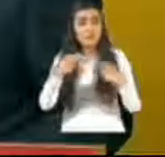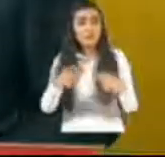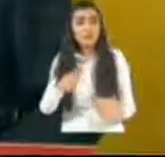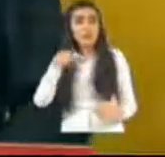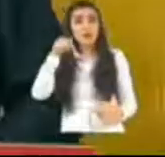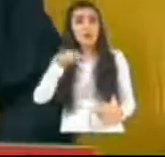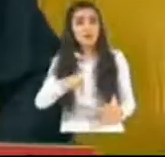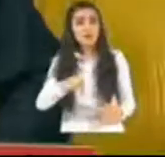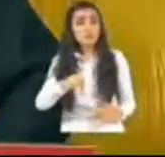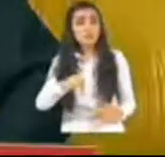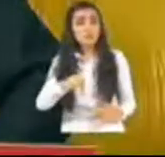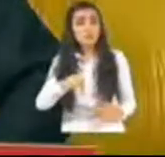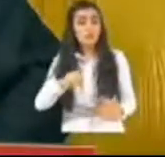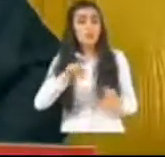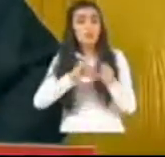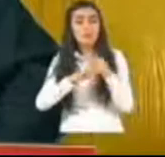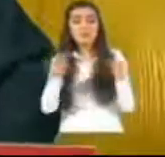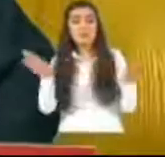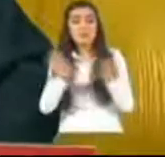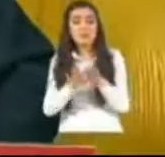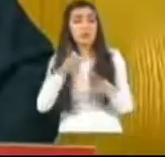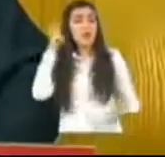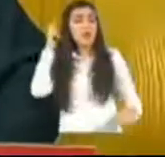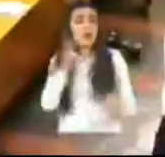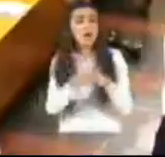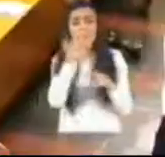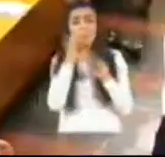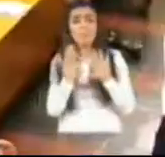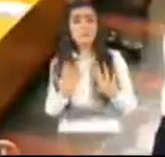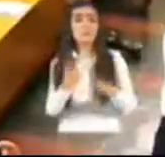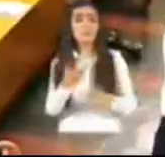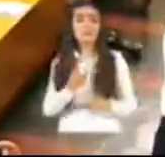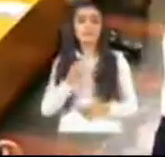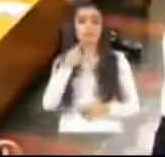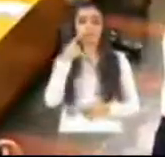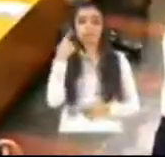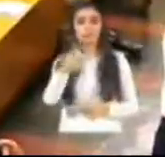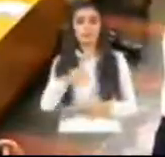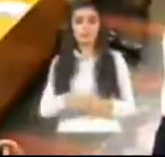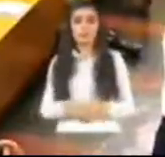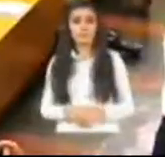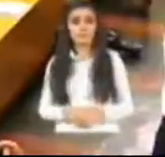Bu bahsin kapanmasını acilen beklemektedir.